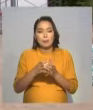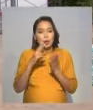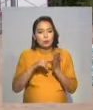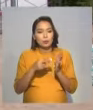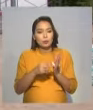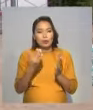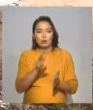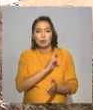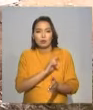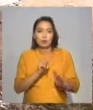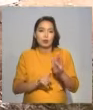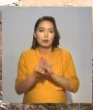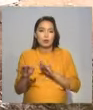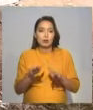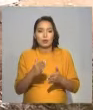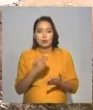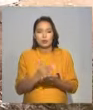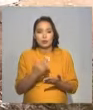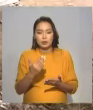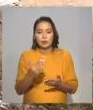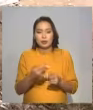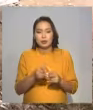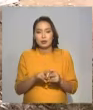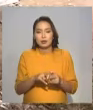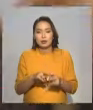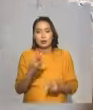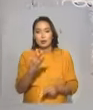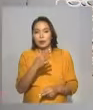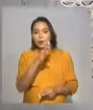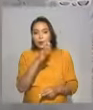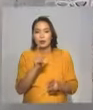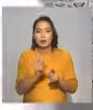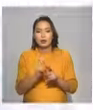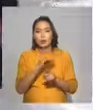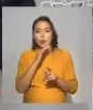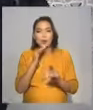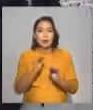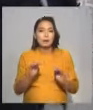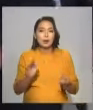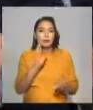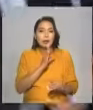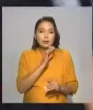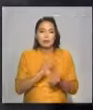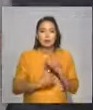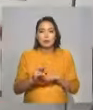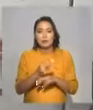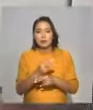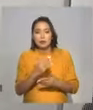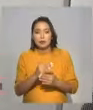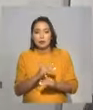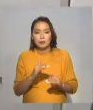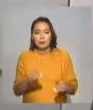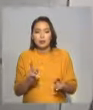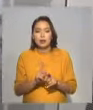жұмыс жалғасады. Соның бірі Теміртаудағы жастар үйі. Онда 35 жасқа дейінгі көпбалалы ата-аналар, мүгедек бала тәрбиелейтін